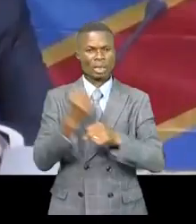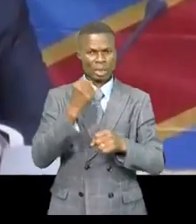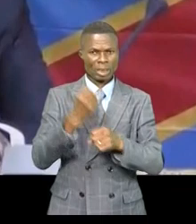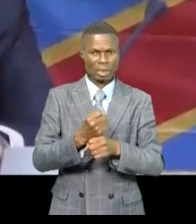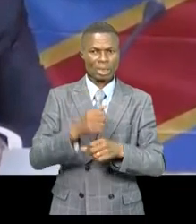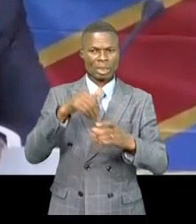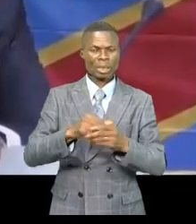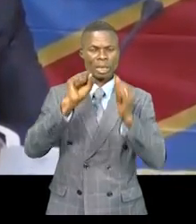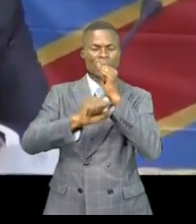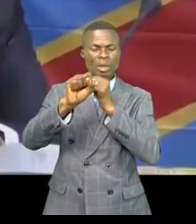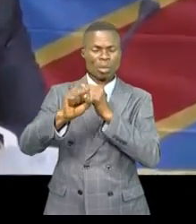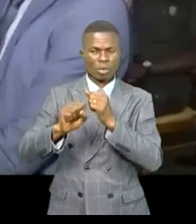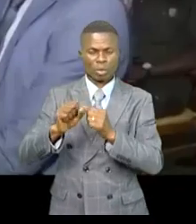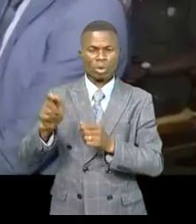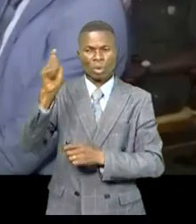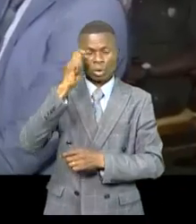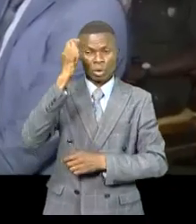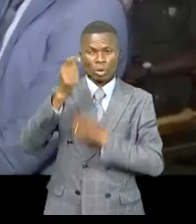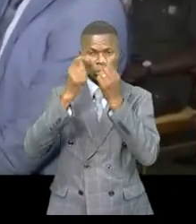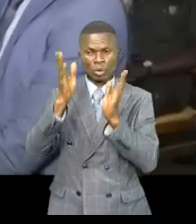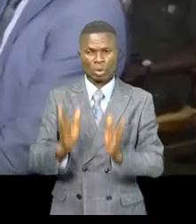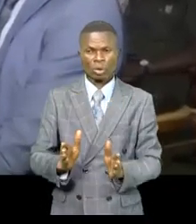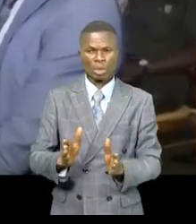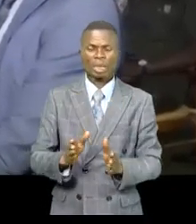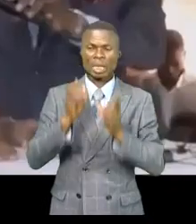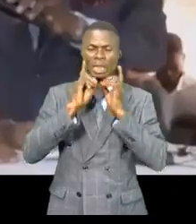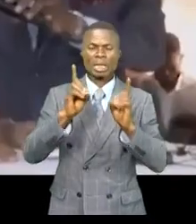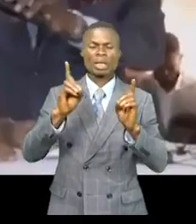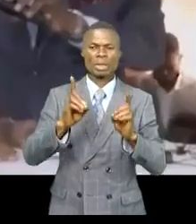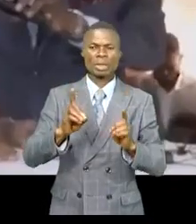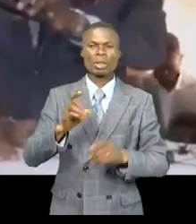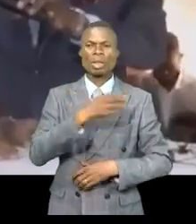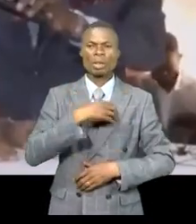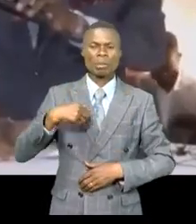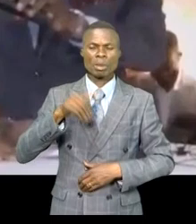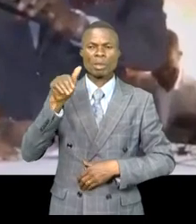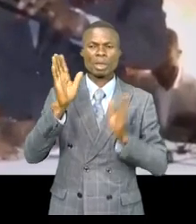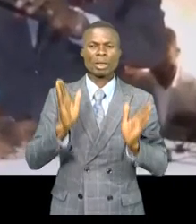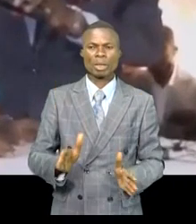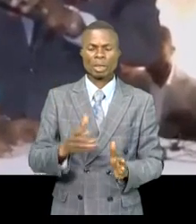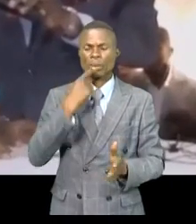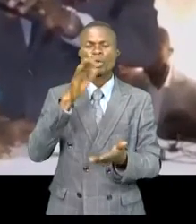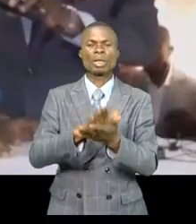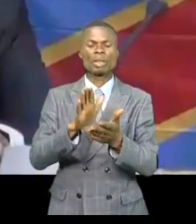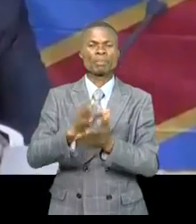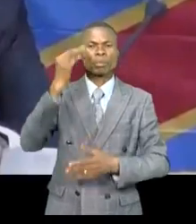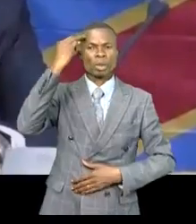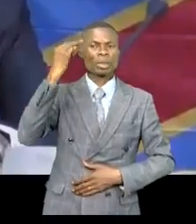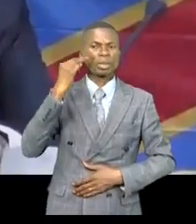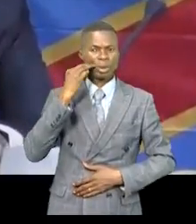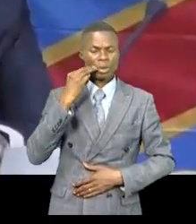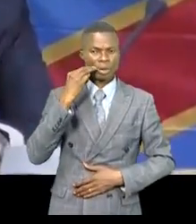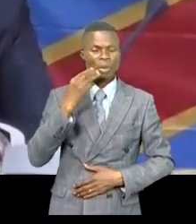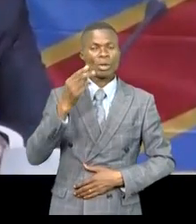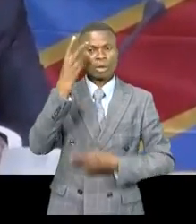dans la promotion du tourisme public-privé. Dans ce monde bienvenu, la directrice du jardin botanique a remercié le ministre pour sa